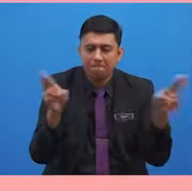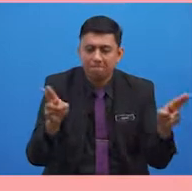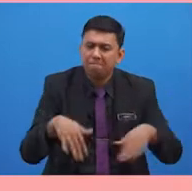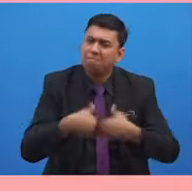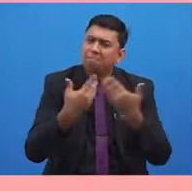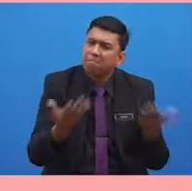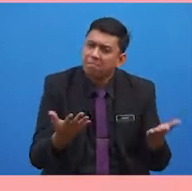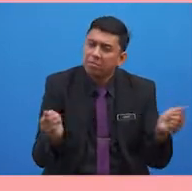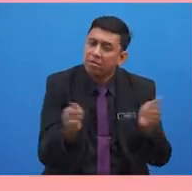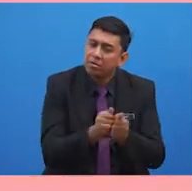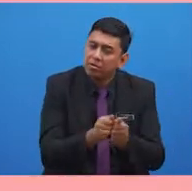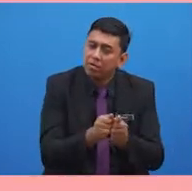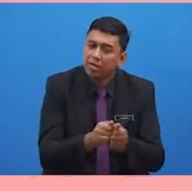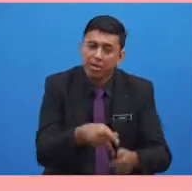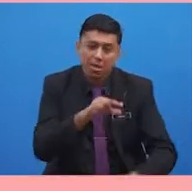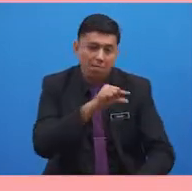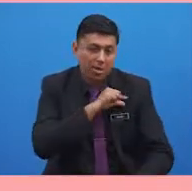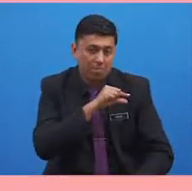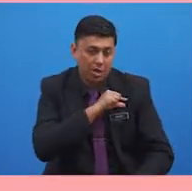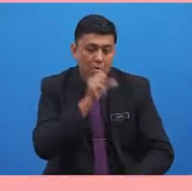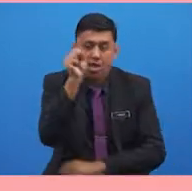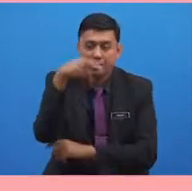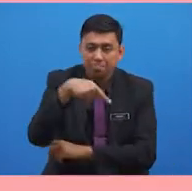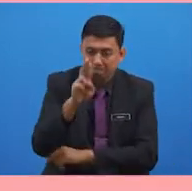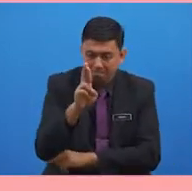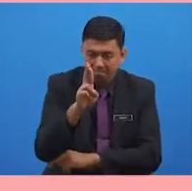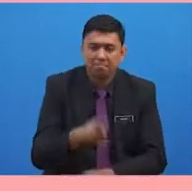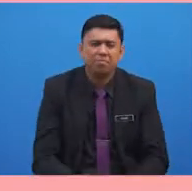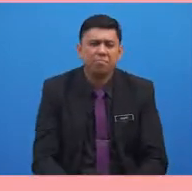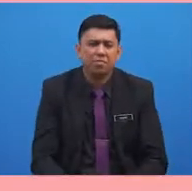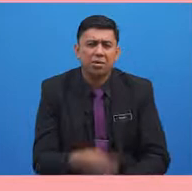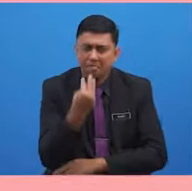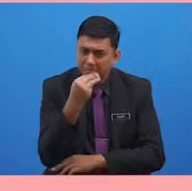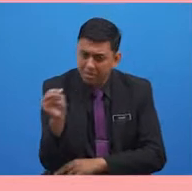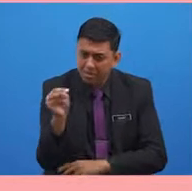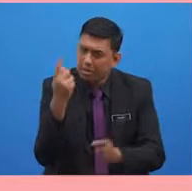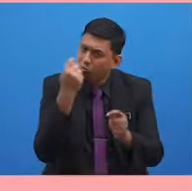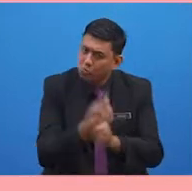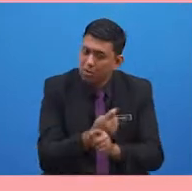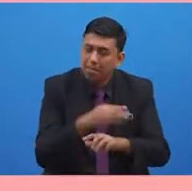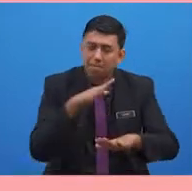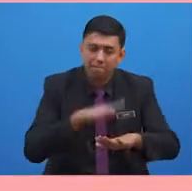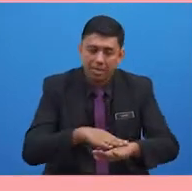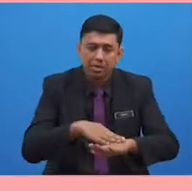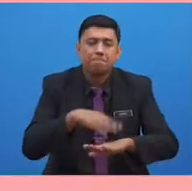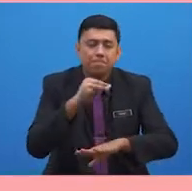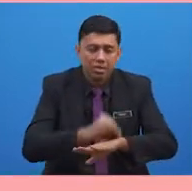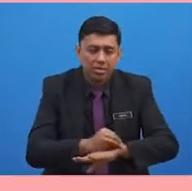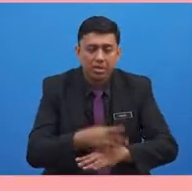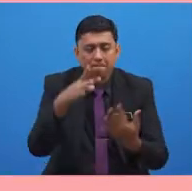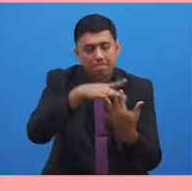Bagaimana pula dengan para pegawai SPR? Bukankah mereka perlu bertugas pada masa pilihan